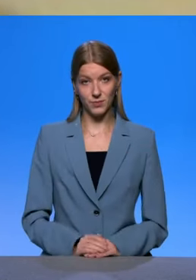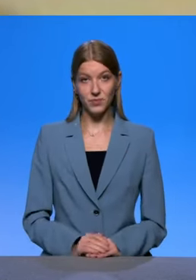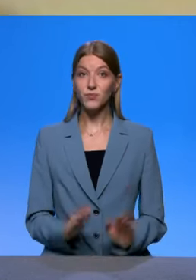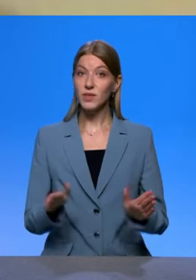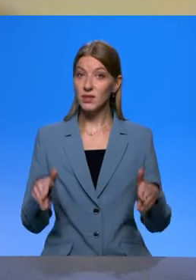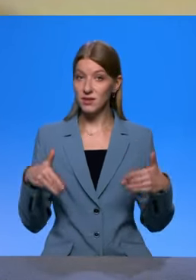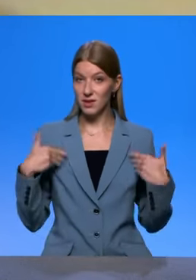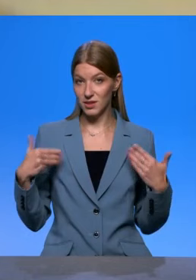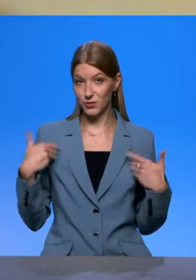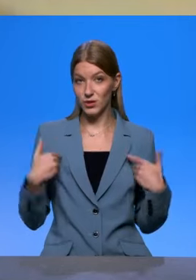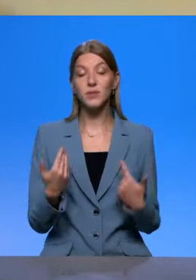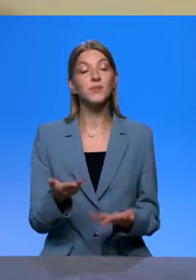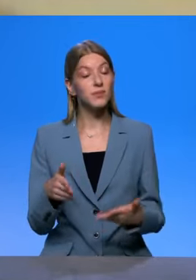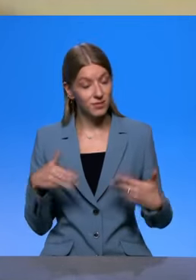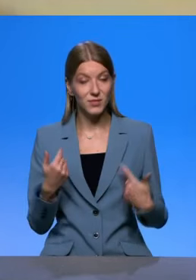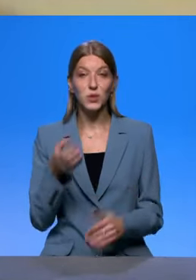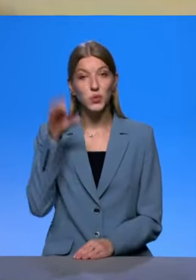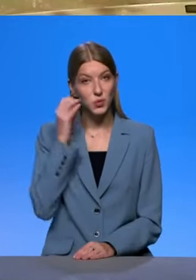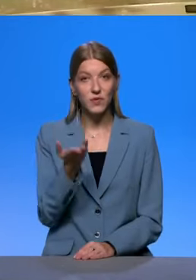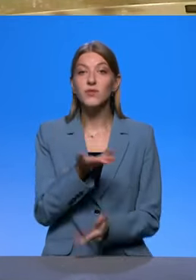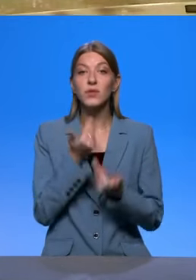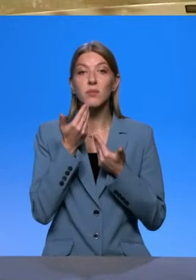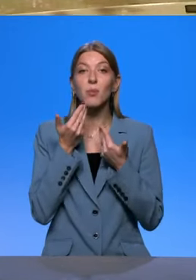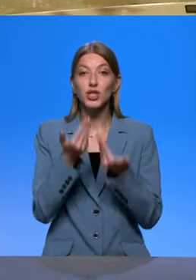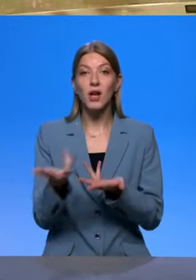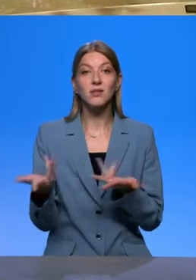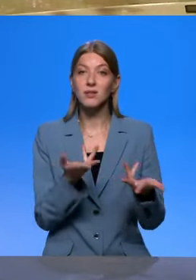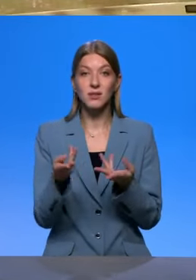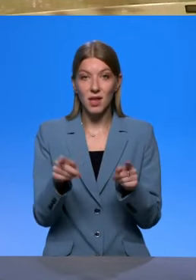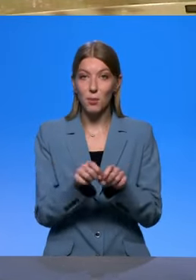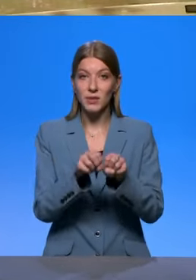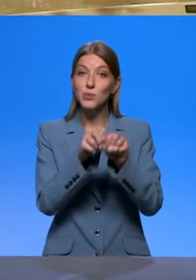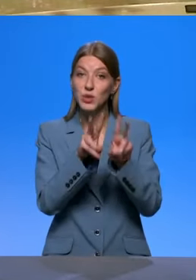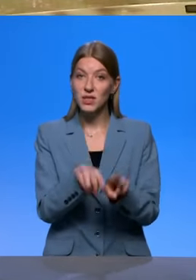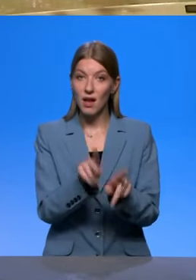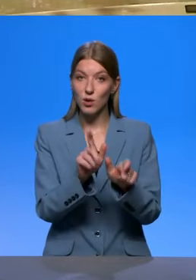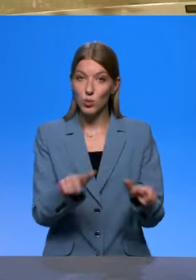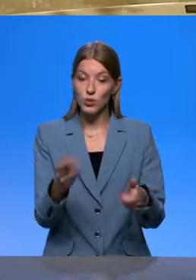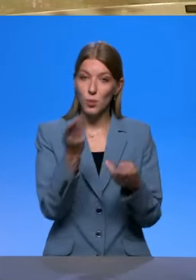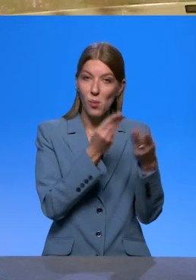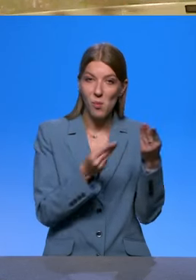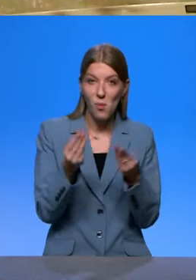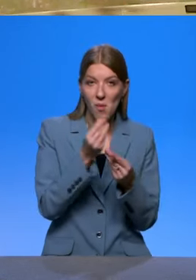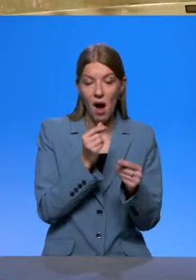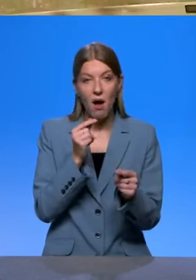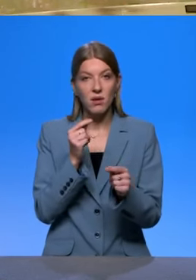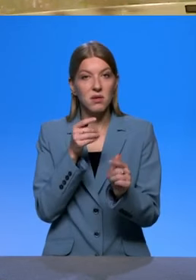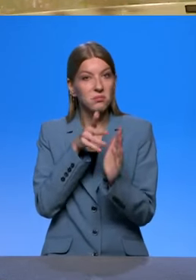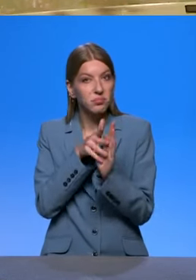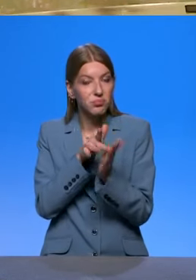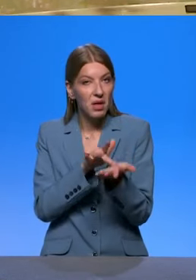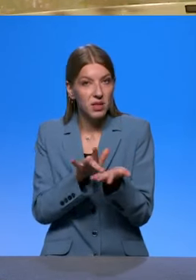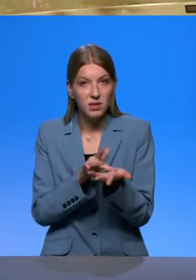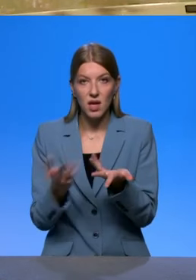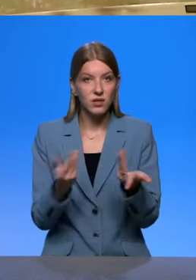Здравствуйте. Здравствуйте, слушаем вас. Обращались когда-нибудь к таким специальным людям? Маги, экстрасенсы, не знаю, там астрологи, что-нибудь такое?